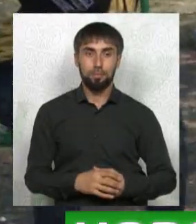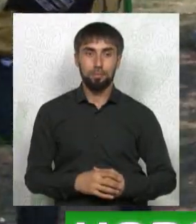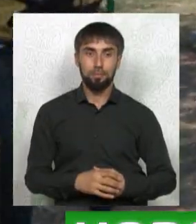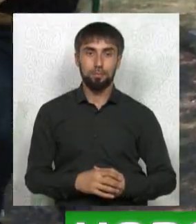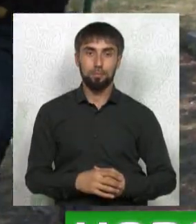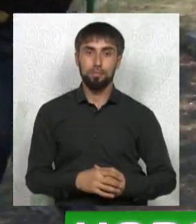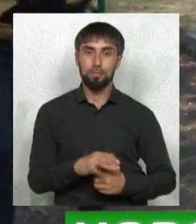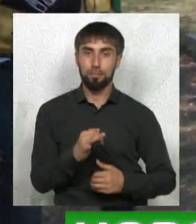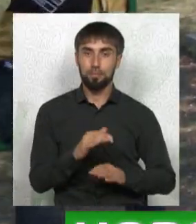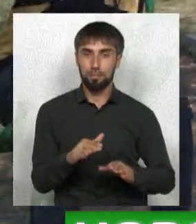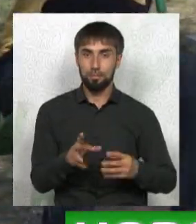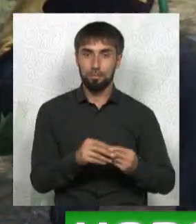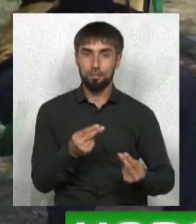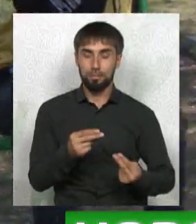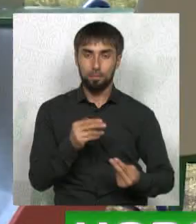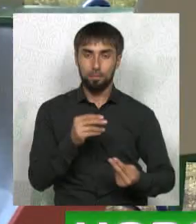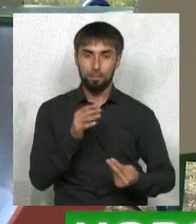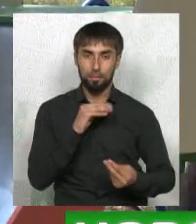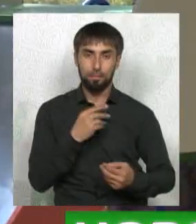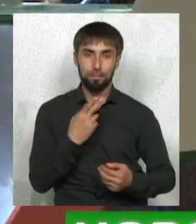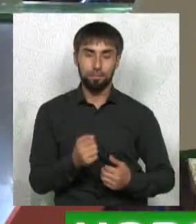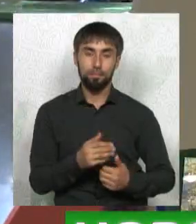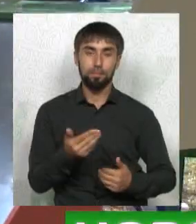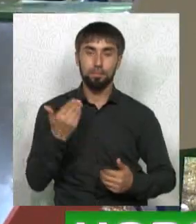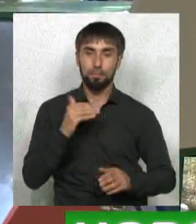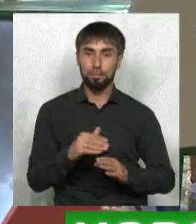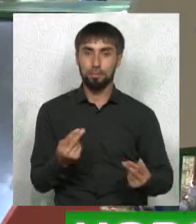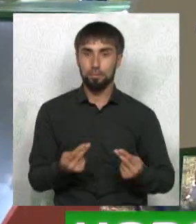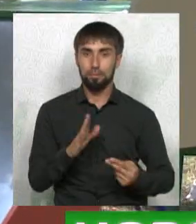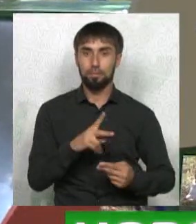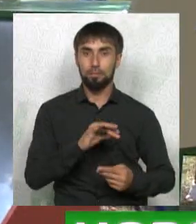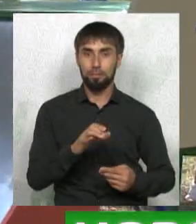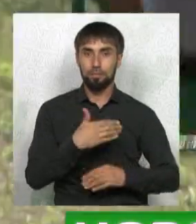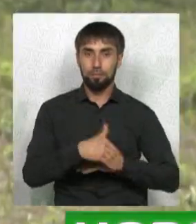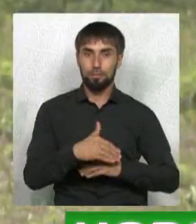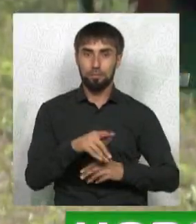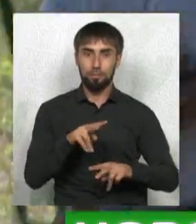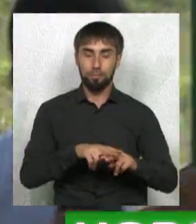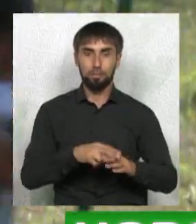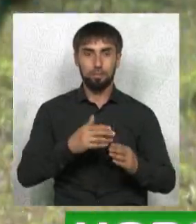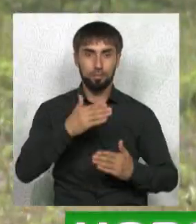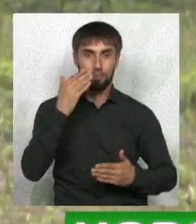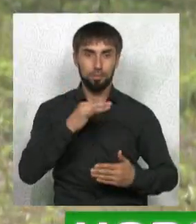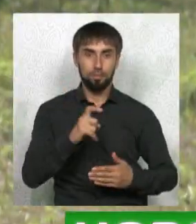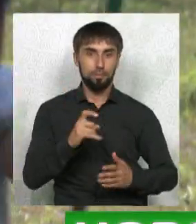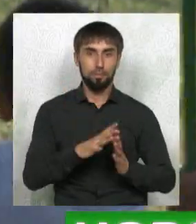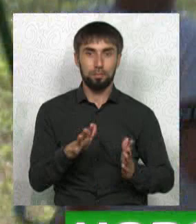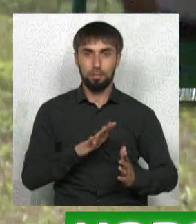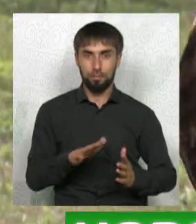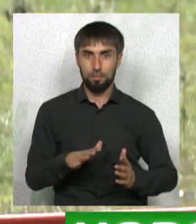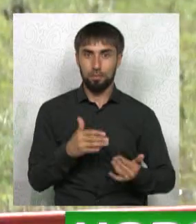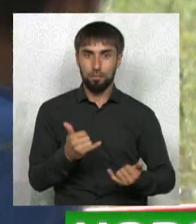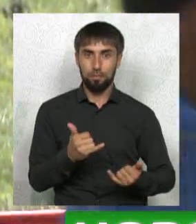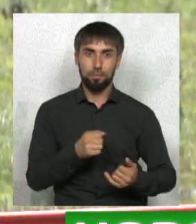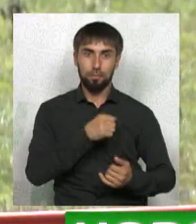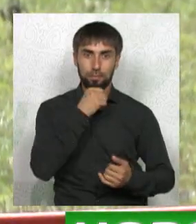кризис. Берешь сами лозу еще? Раньше дети играли в лесу, на улицах. Здесь развлечений для них больше не было.